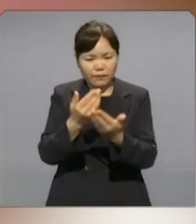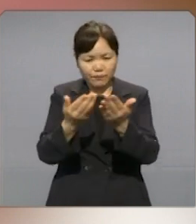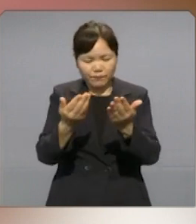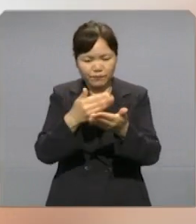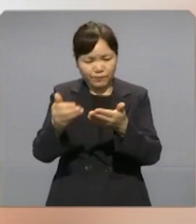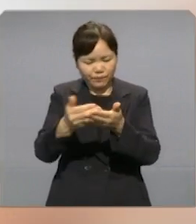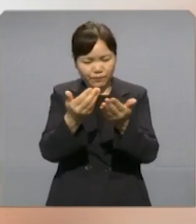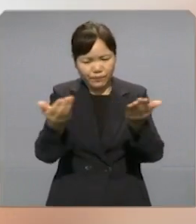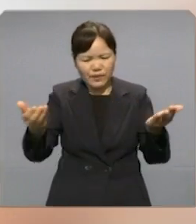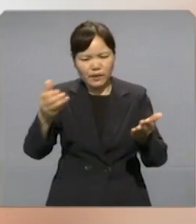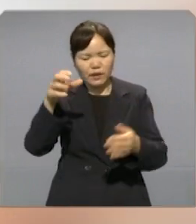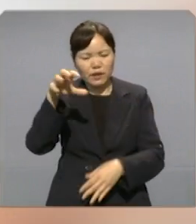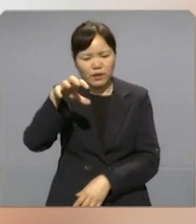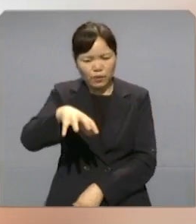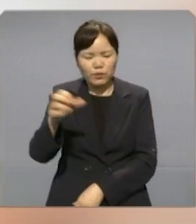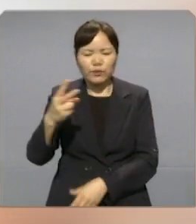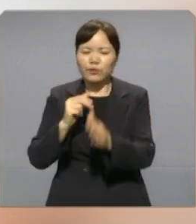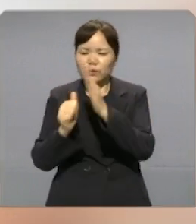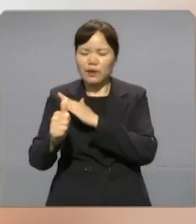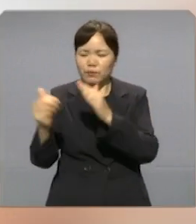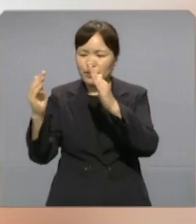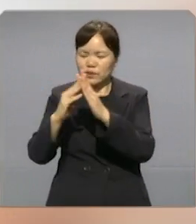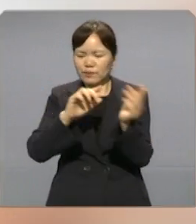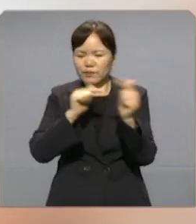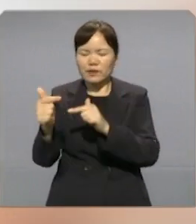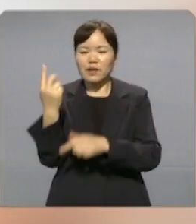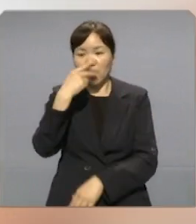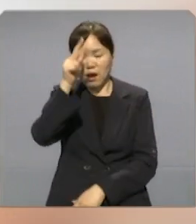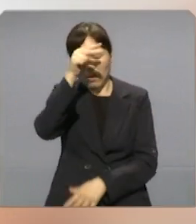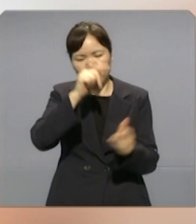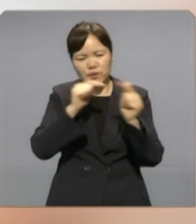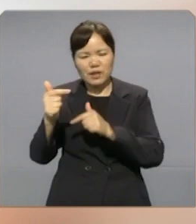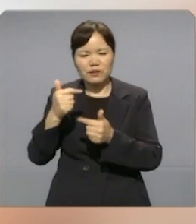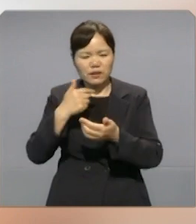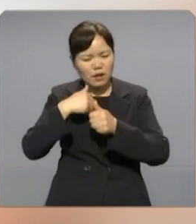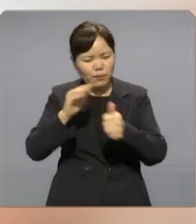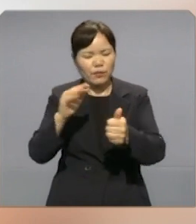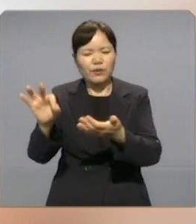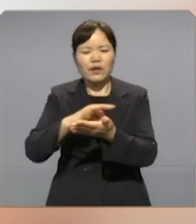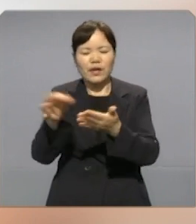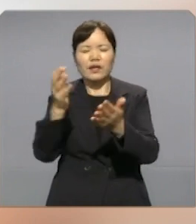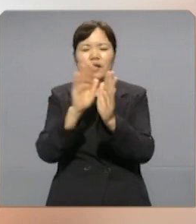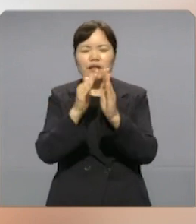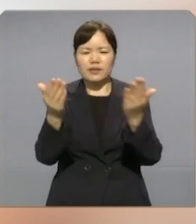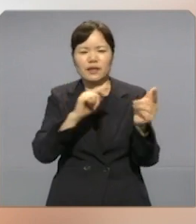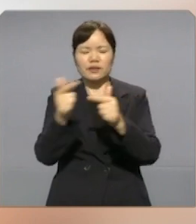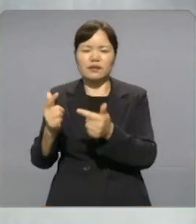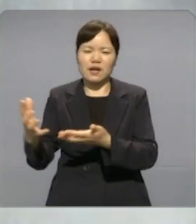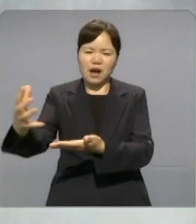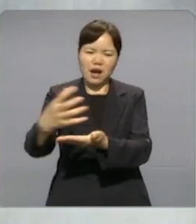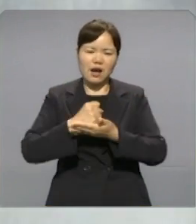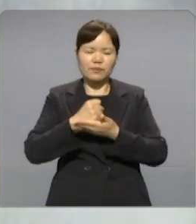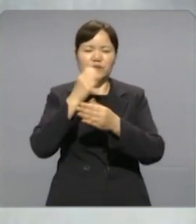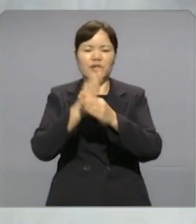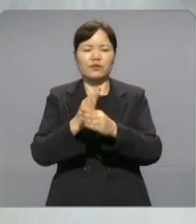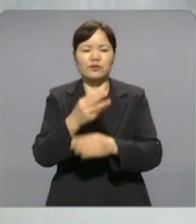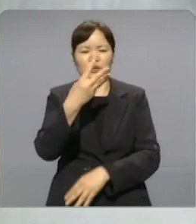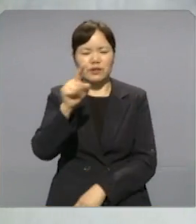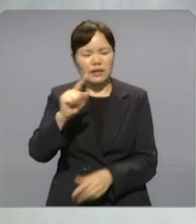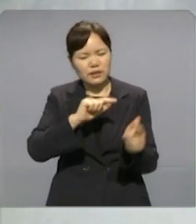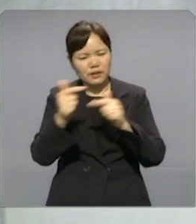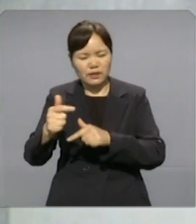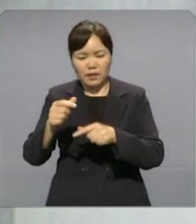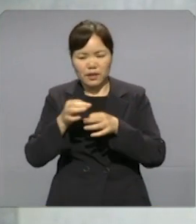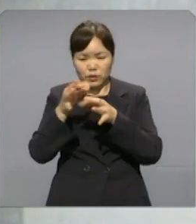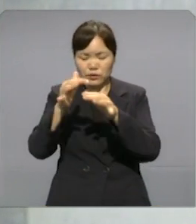갤러리 대표 주거지에 검사와 수사관을 보내 회계장부 등 자료를 확보하고 있습니다. 검찰은 라 씨 일당이